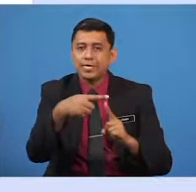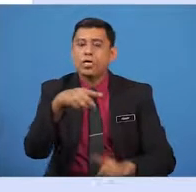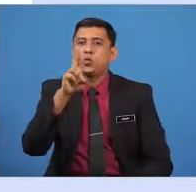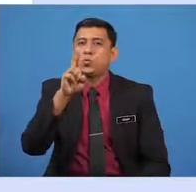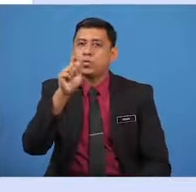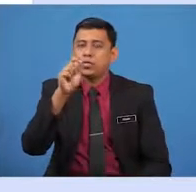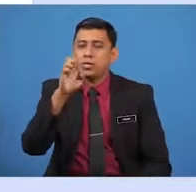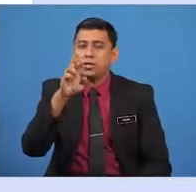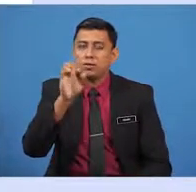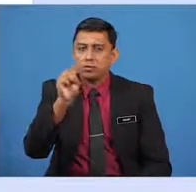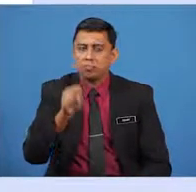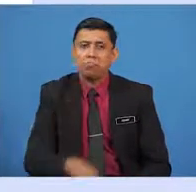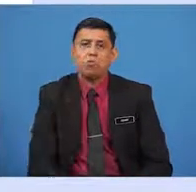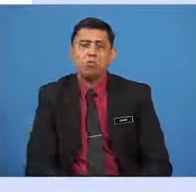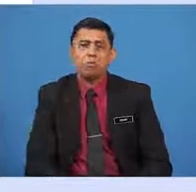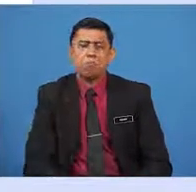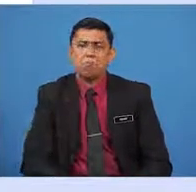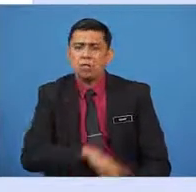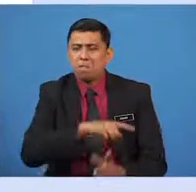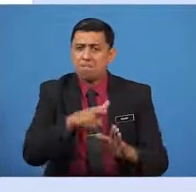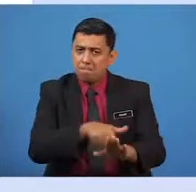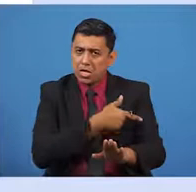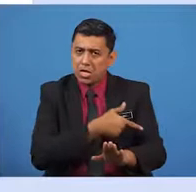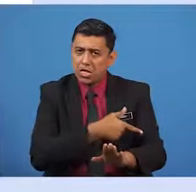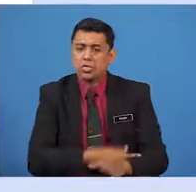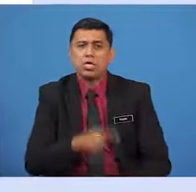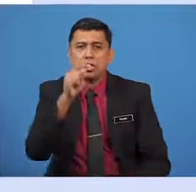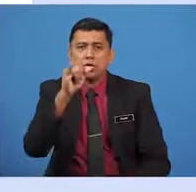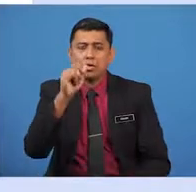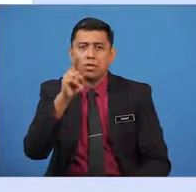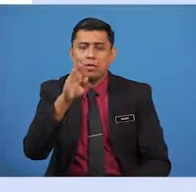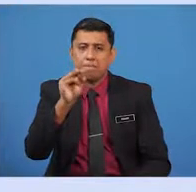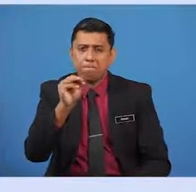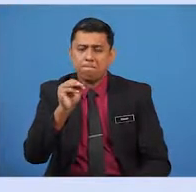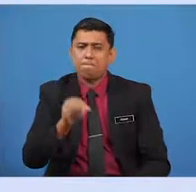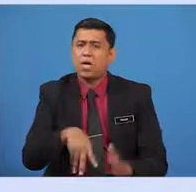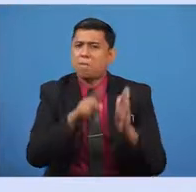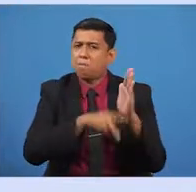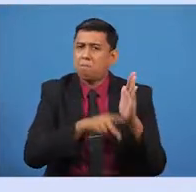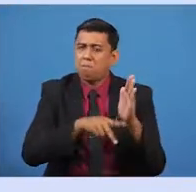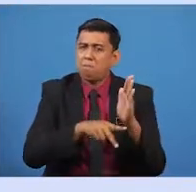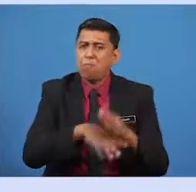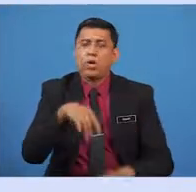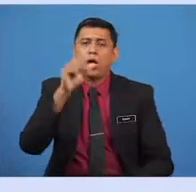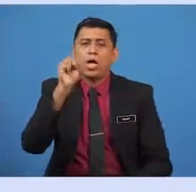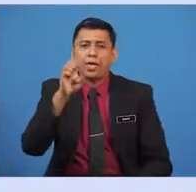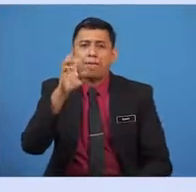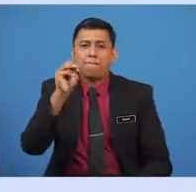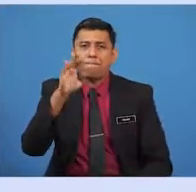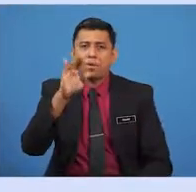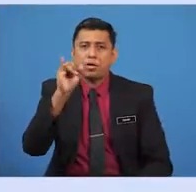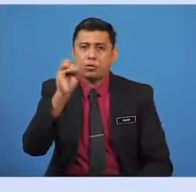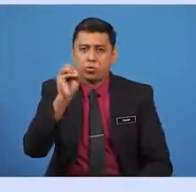di sepanjang permukaan tiub falopio membantu pergerakan embrio. Embrio yang berkembang